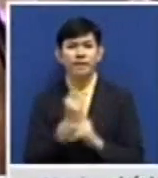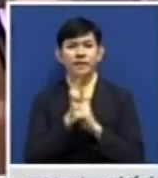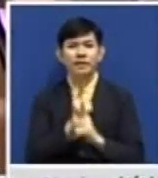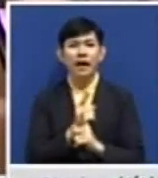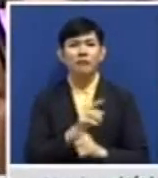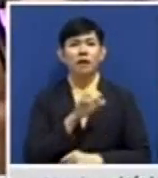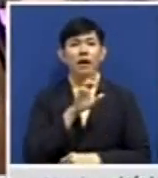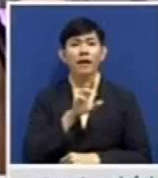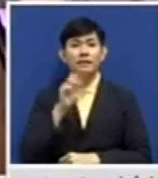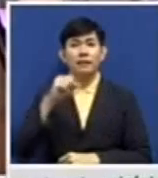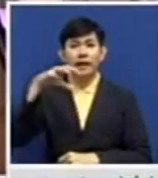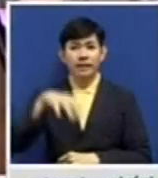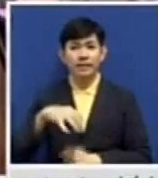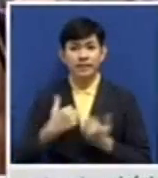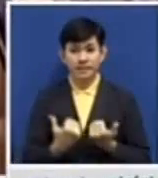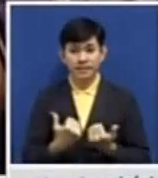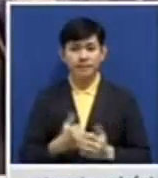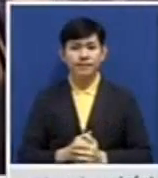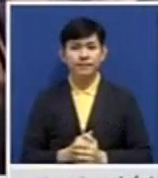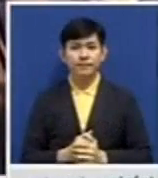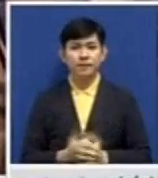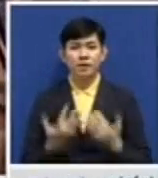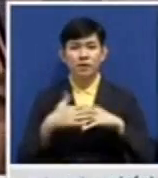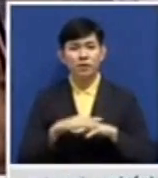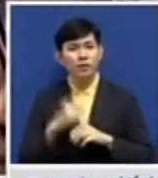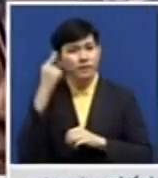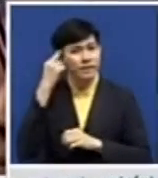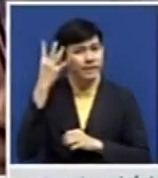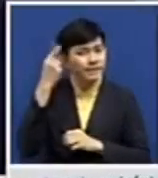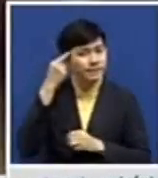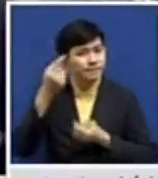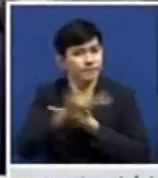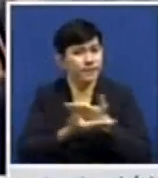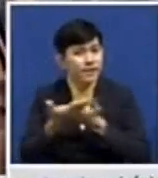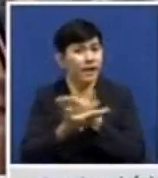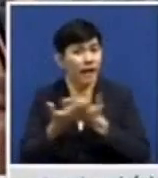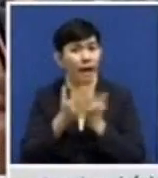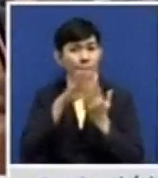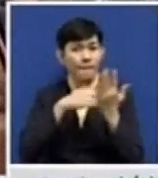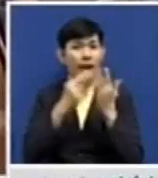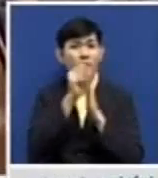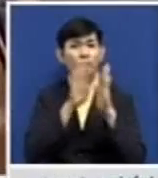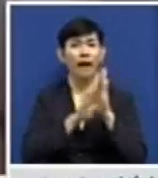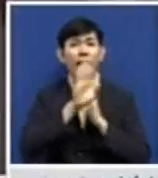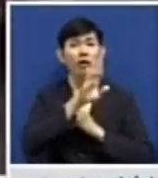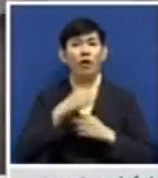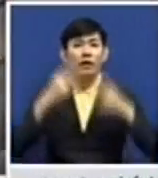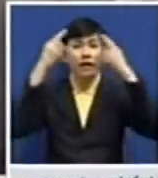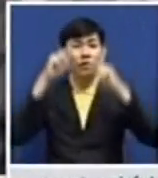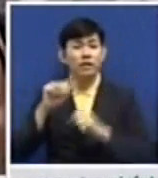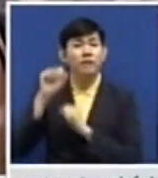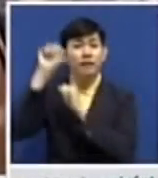นี้ได้ร่วมในการพิจารณานโยบายที่ท่านนายกรัฐมนตรีซึ่งประกาศไปเมื่อสักครู่